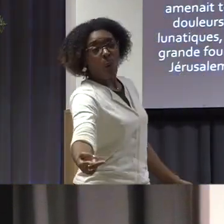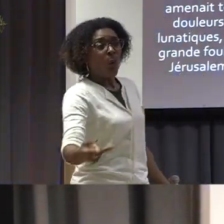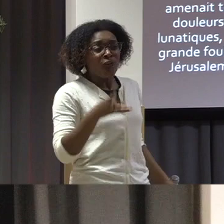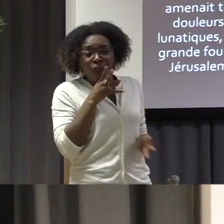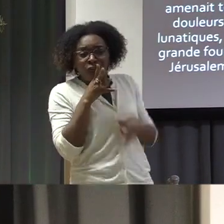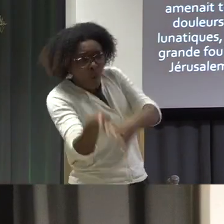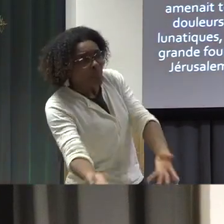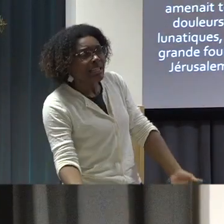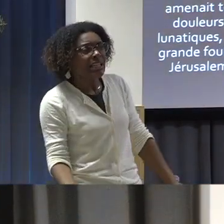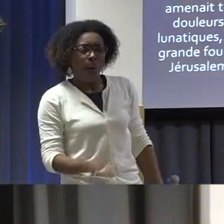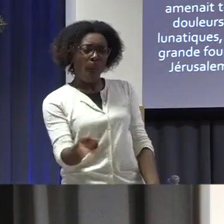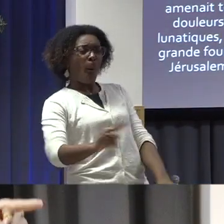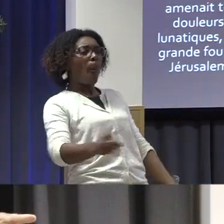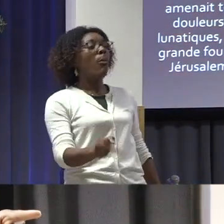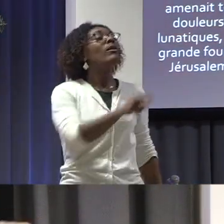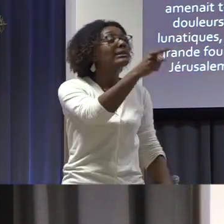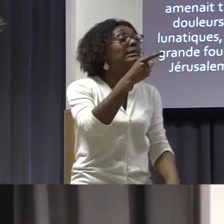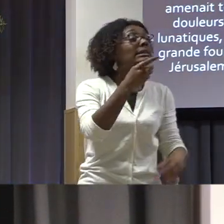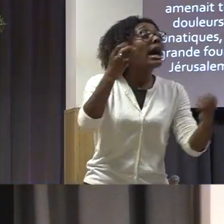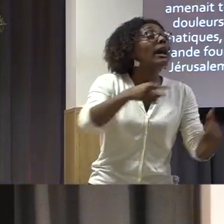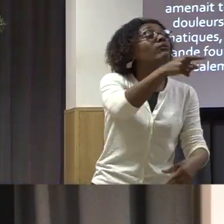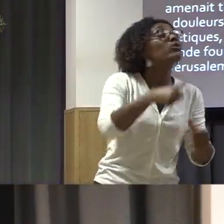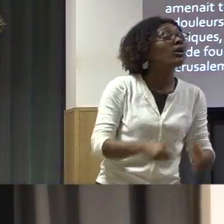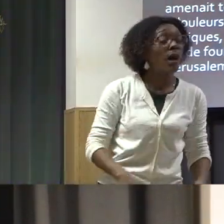vomir à cgt partout qu'allez vous faire